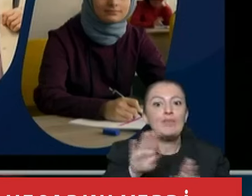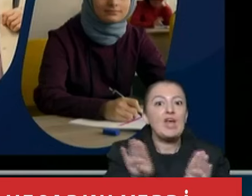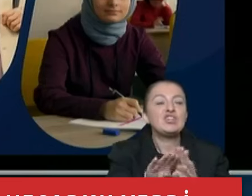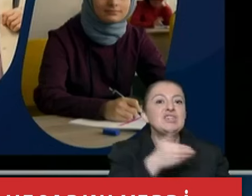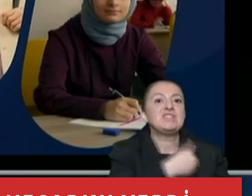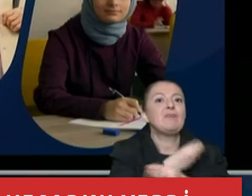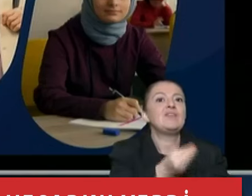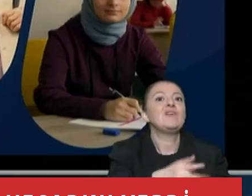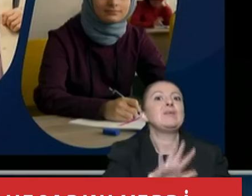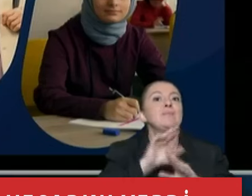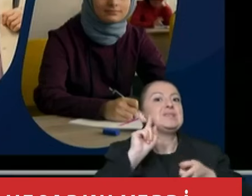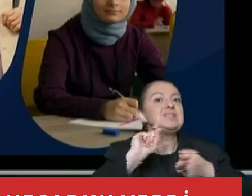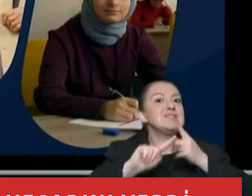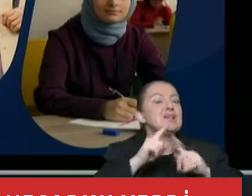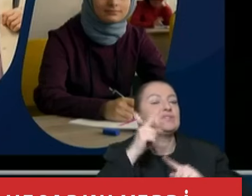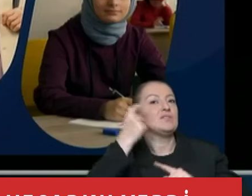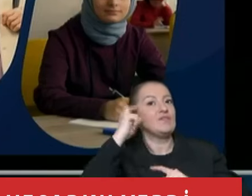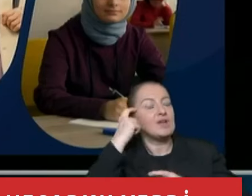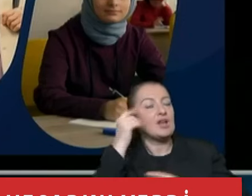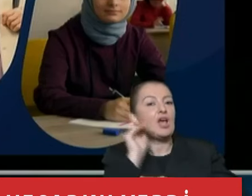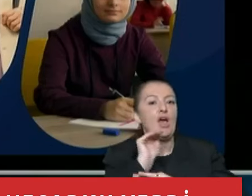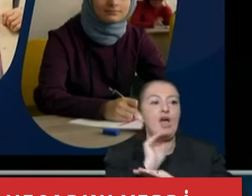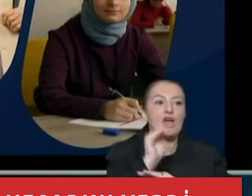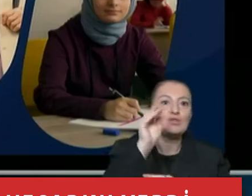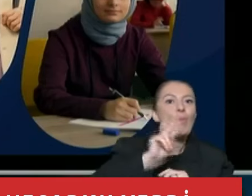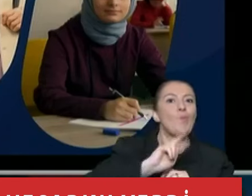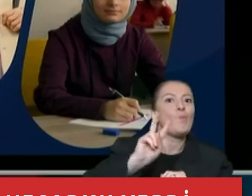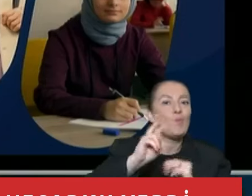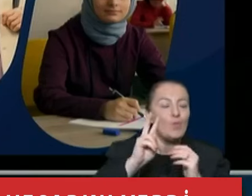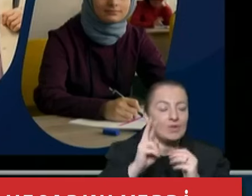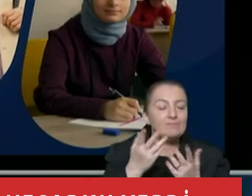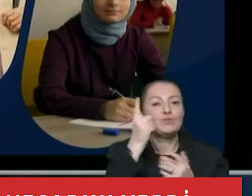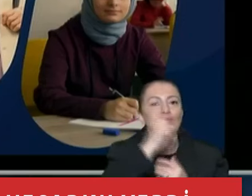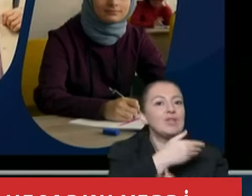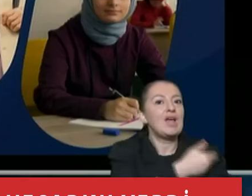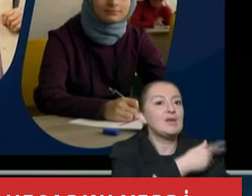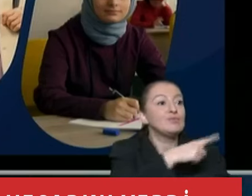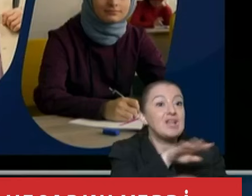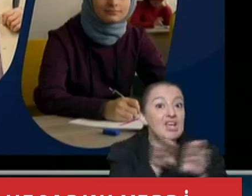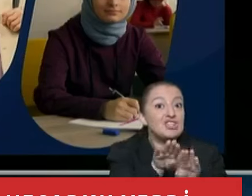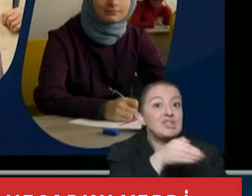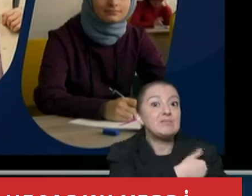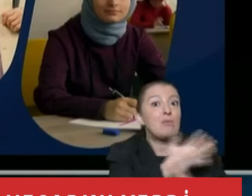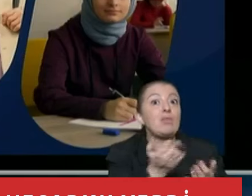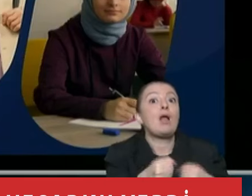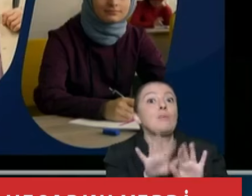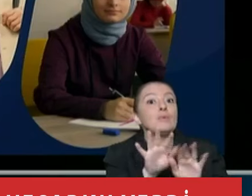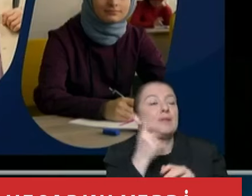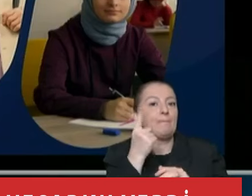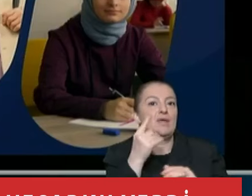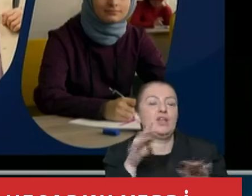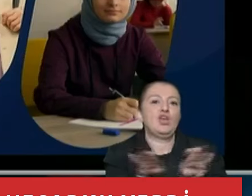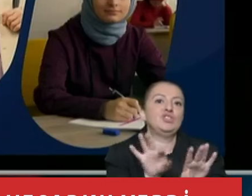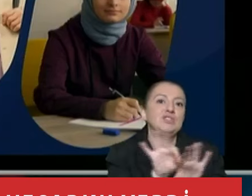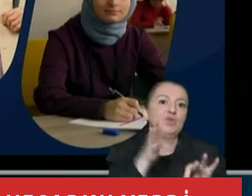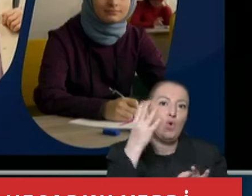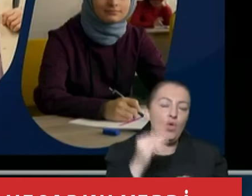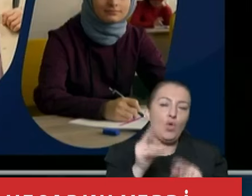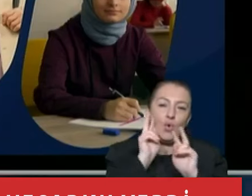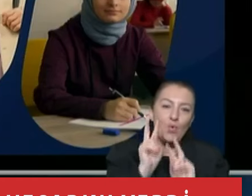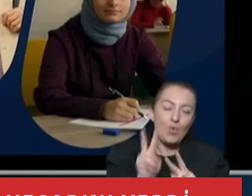görüşleri kökenleri yaşam tarzları nedeniyle hemşehrilerimizin eşit hizmet alamamasının bir adaletsizlik olarak